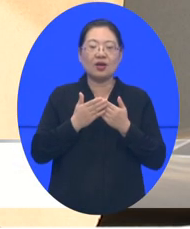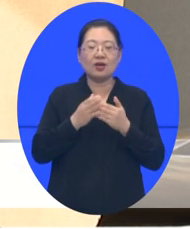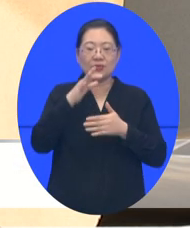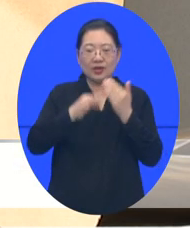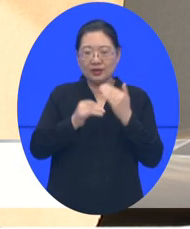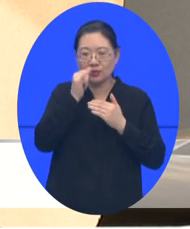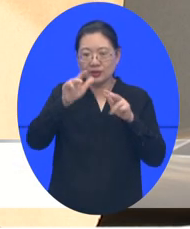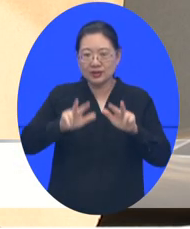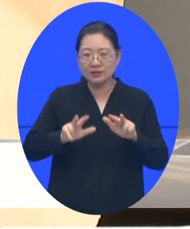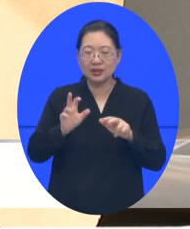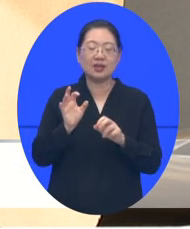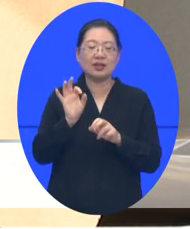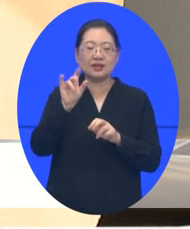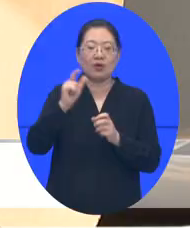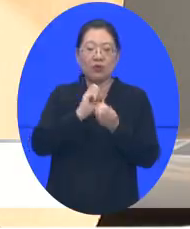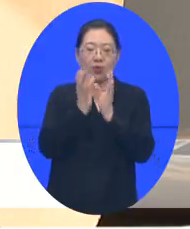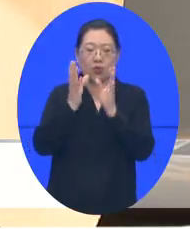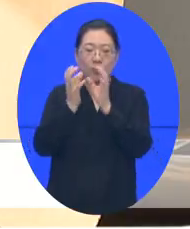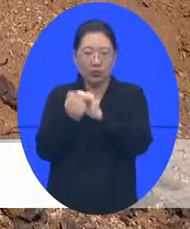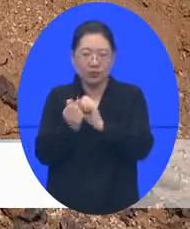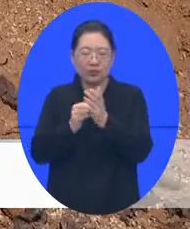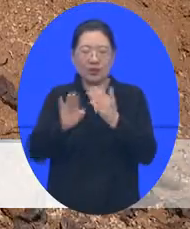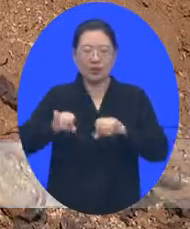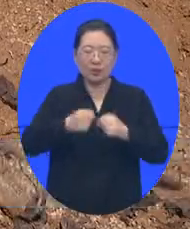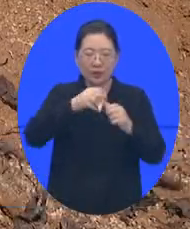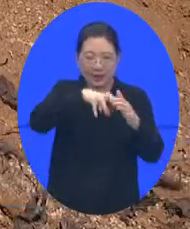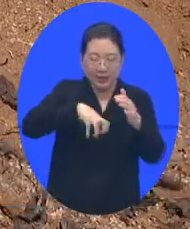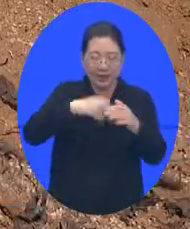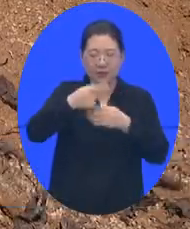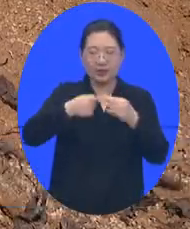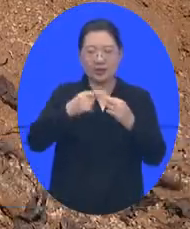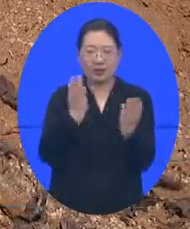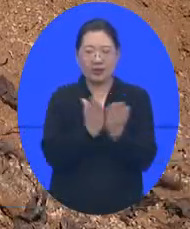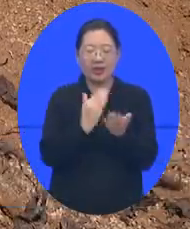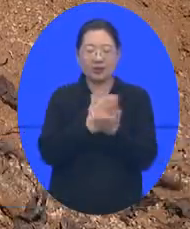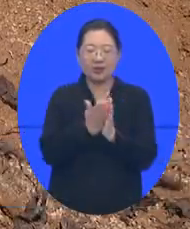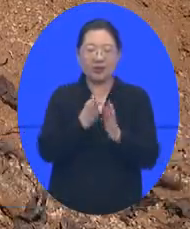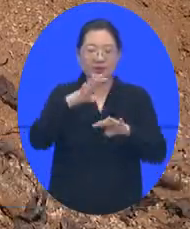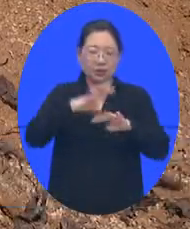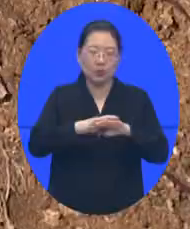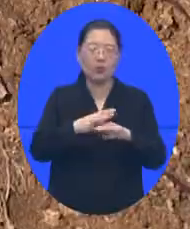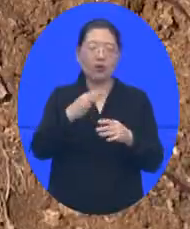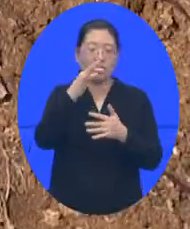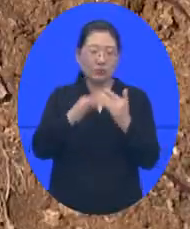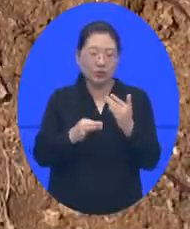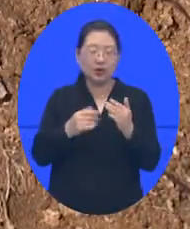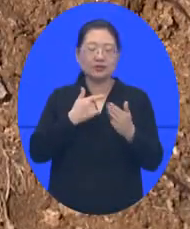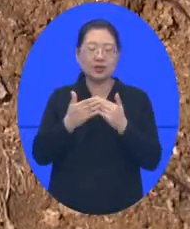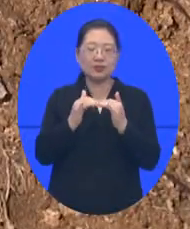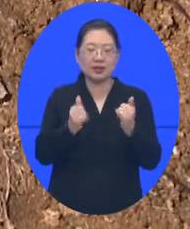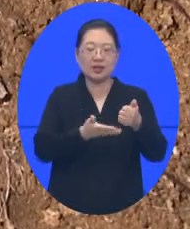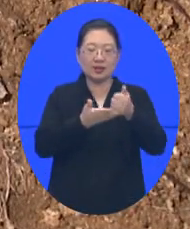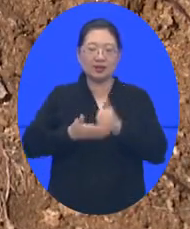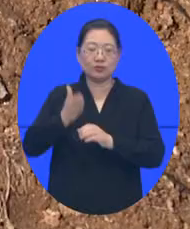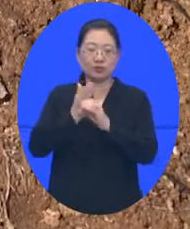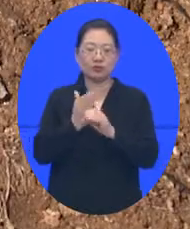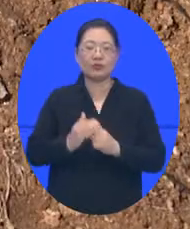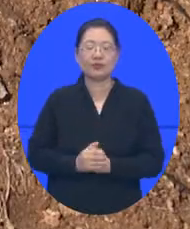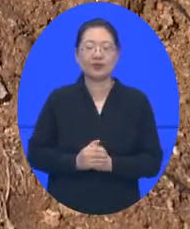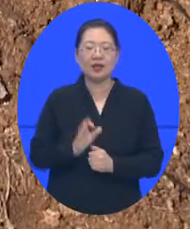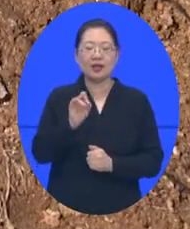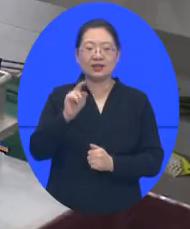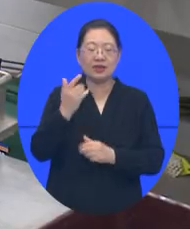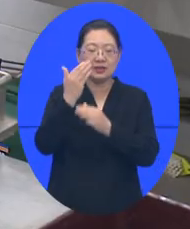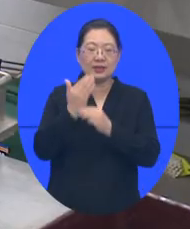체험을 운영하고 지금처럼 연꽃이 지고 나면 고구마 캐기 등 계절에 맞는 다양한 농촌 프로그램으로 체험객들을 받고